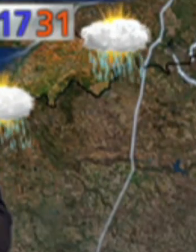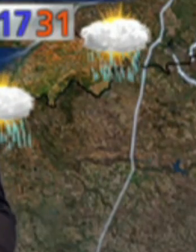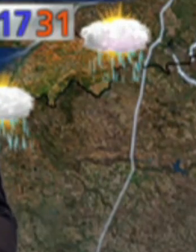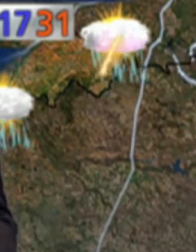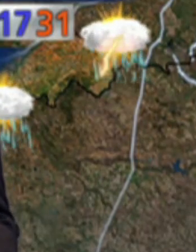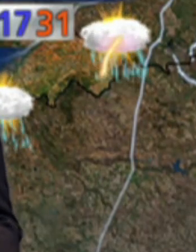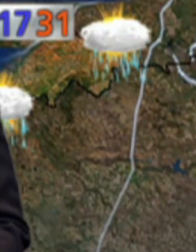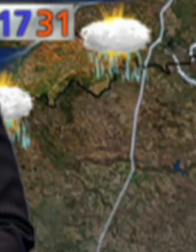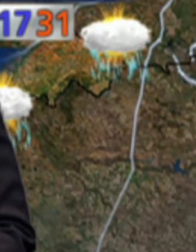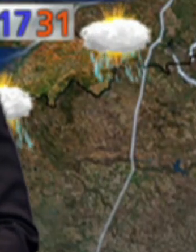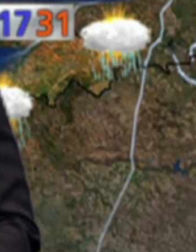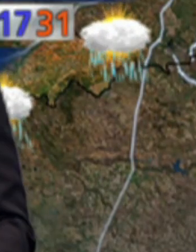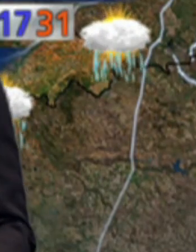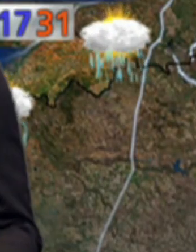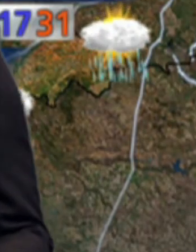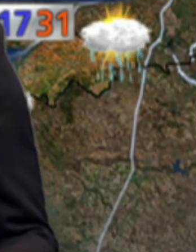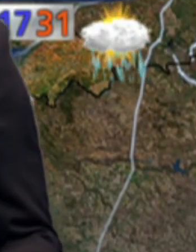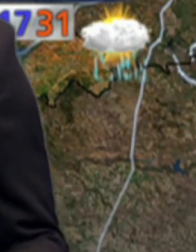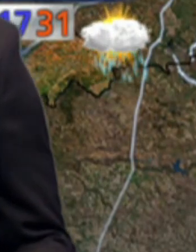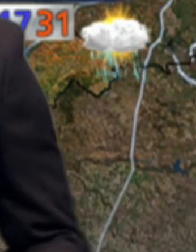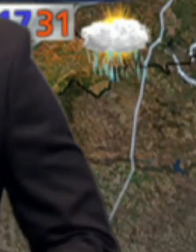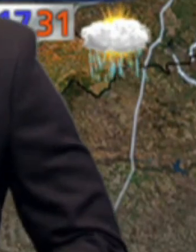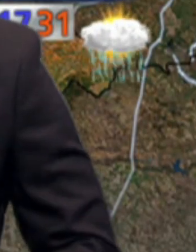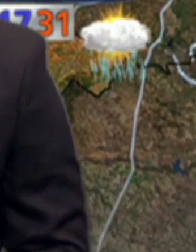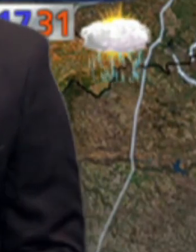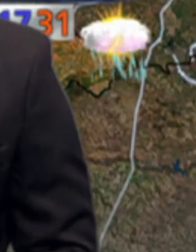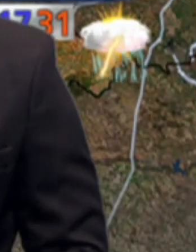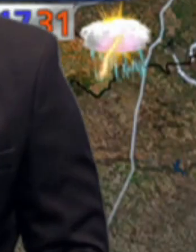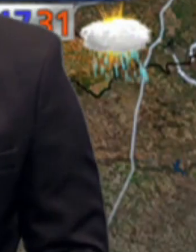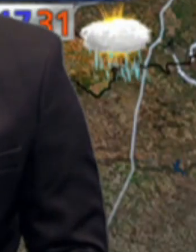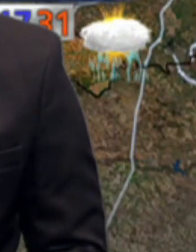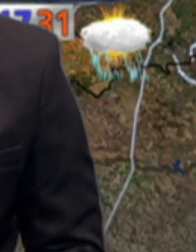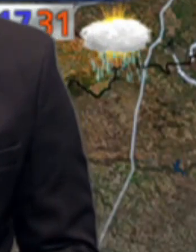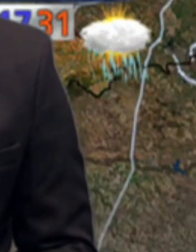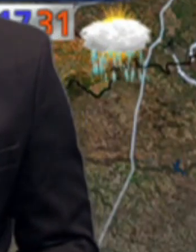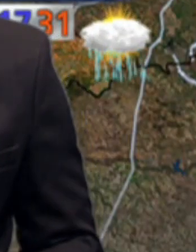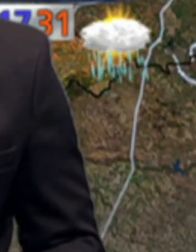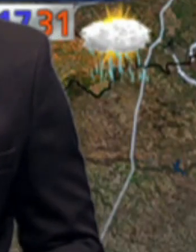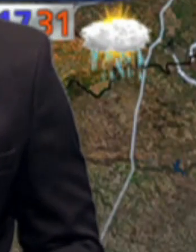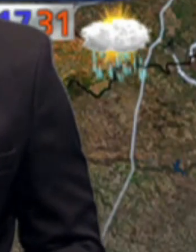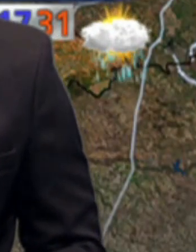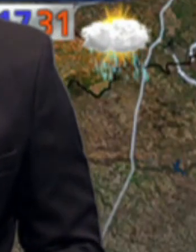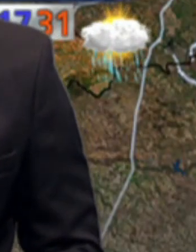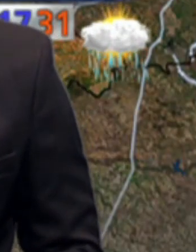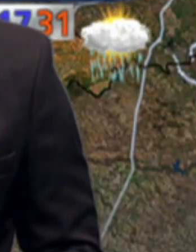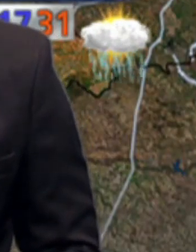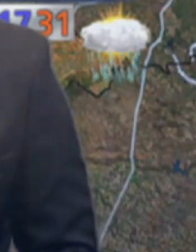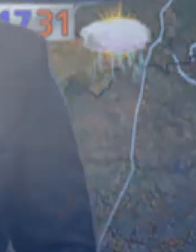di rita ho mashome a mararo a metse e meraro ka fela ba boitsa bile pila ka ai be etso khotso